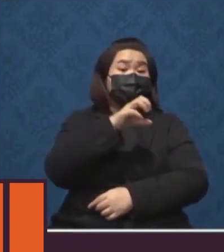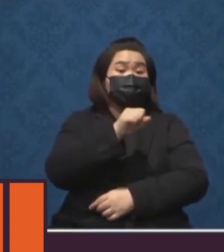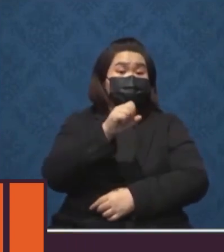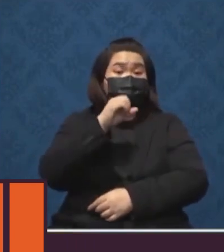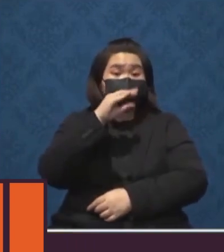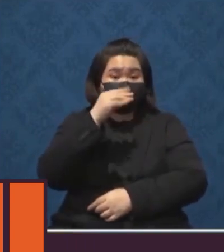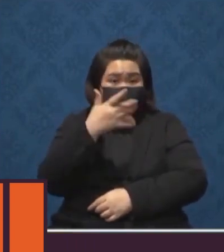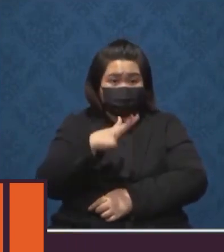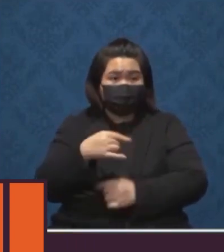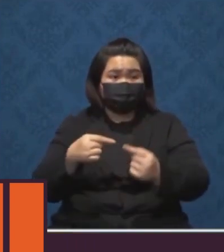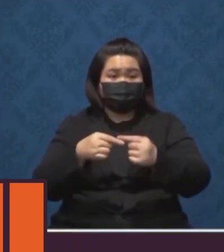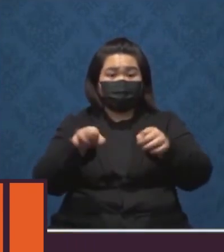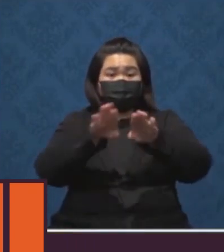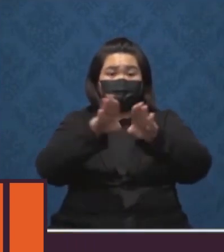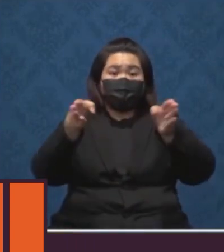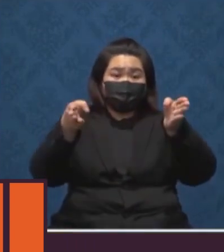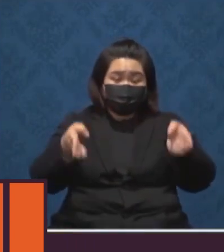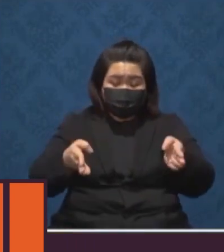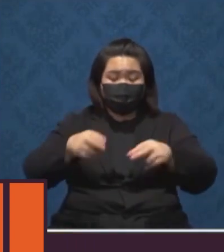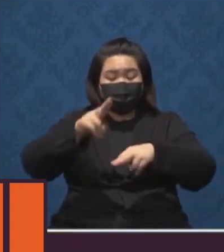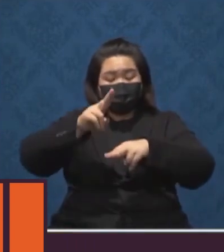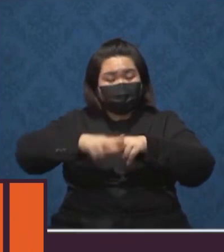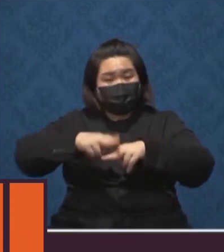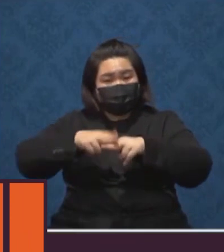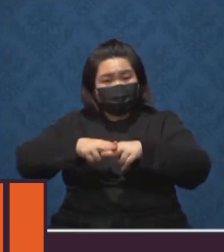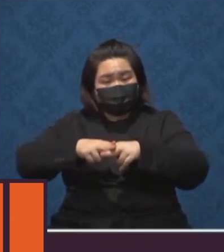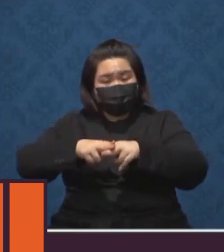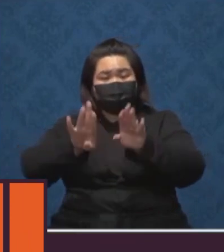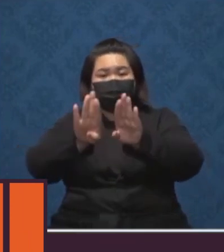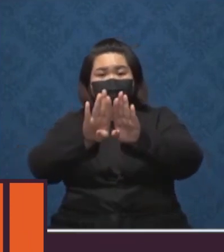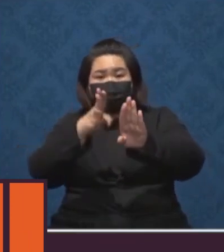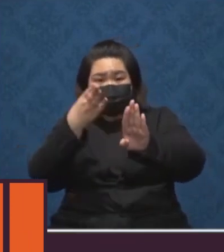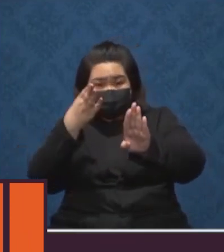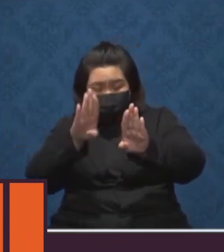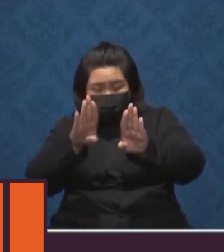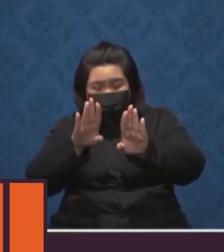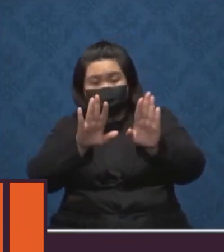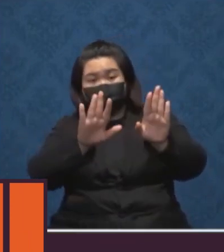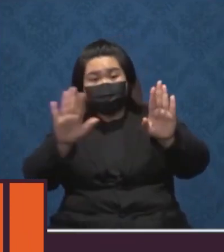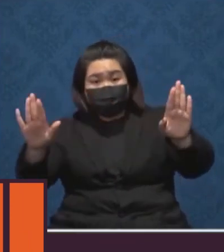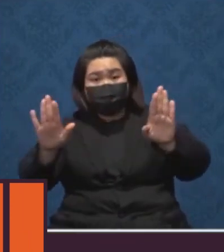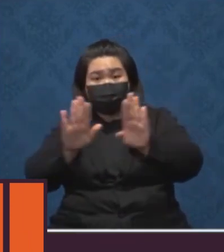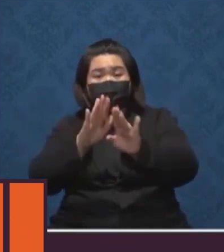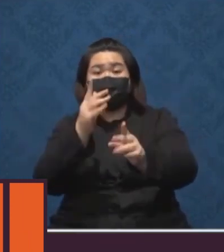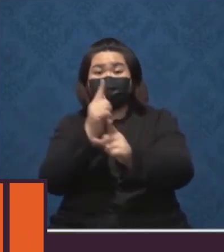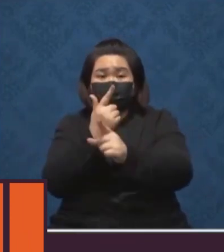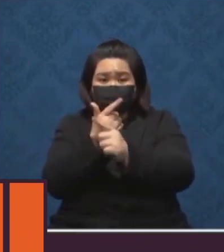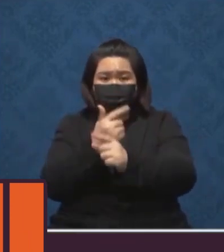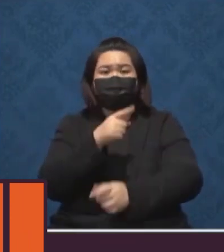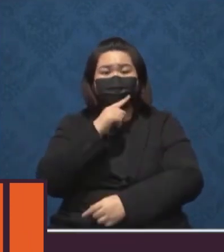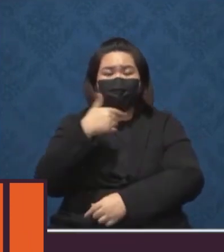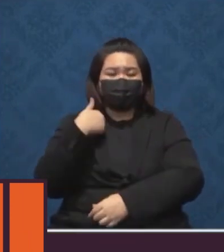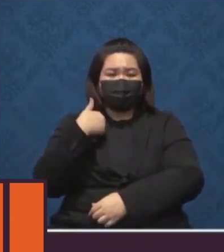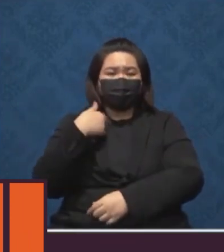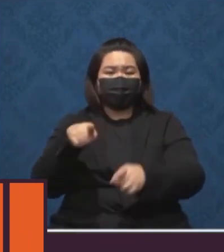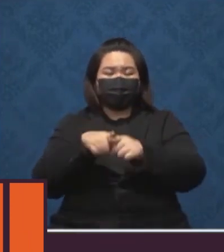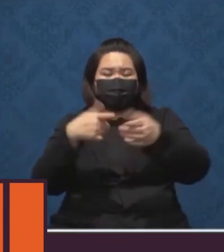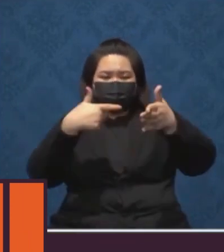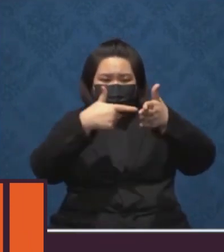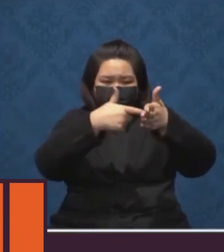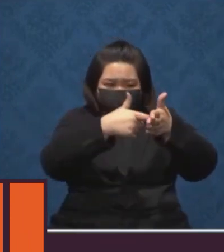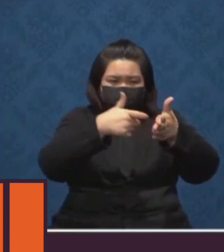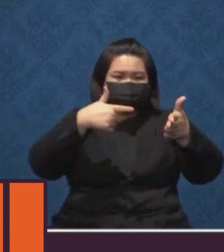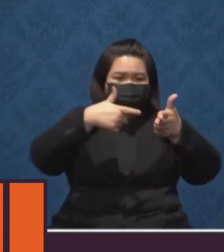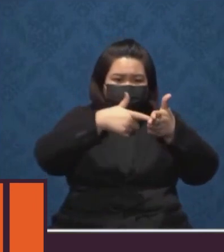การทำโต๊ะ โน้อี้ 2-in-1 และหลกสูรการทำประตูหน้าต่างอลูมิเนีมทั้งหนวยงานอ้างวจะแจกสว่านไฟฟ้าแค่ 3,9